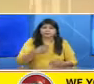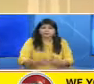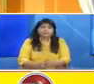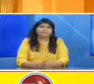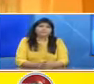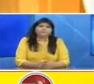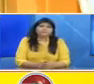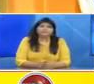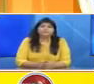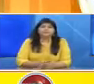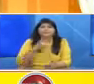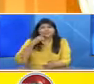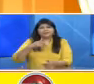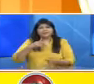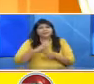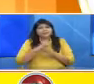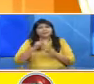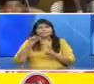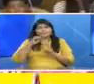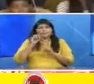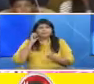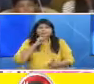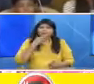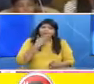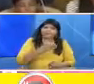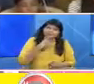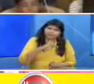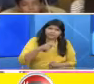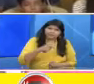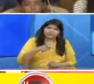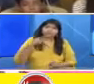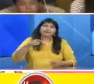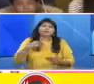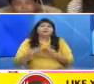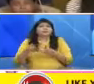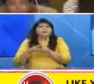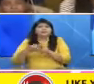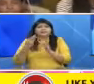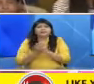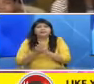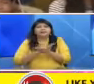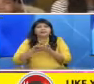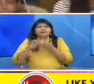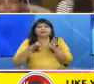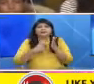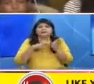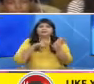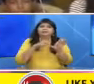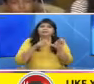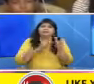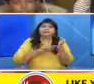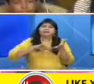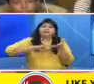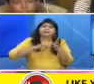के। सृष्टि जी, आपके फोन कॉल के लिए धन्यवाद। आपकी ही तरह हरियाणा में सोहना